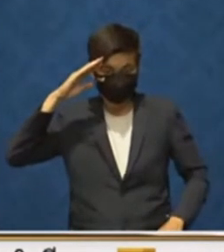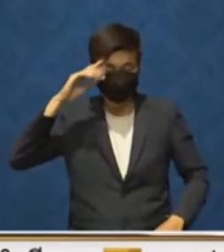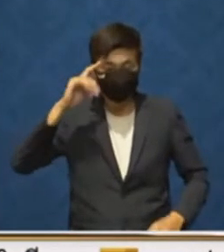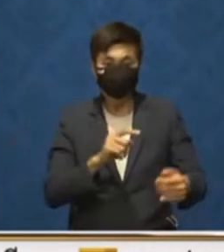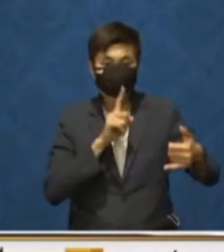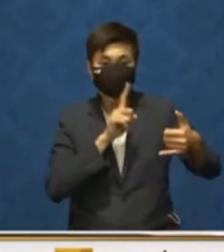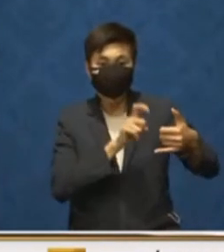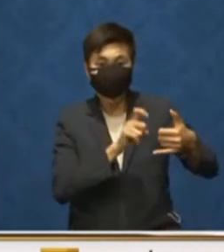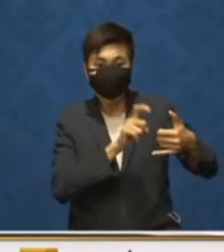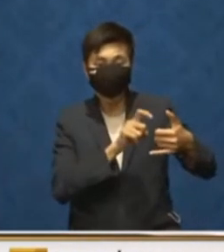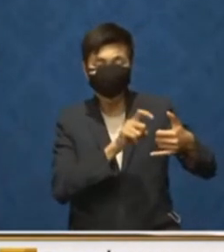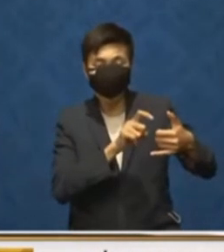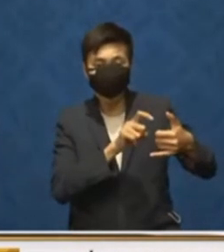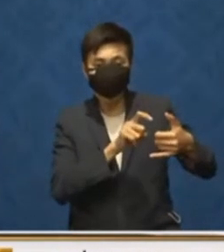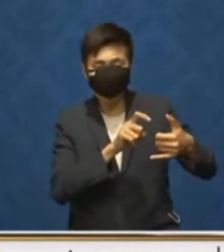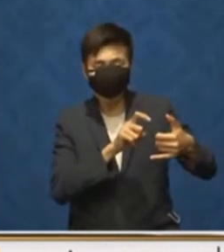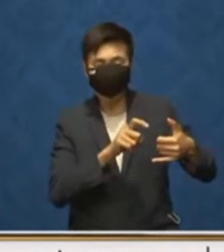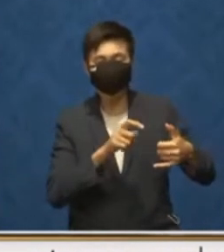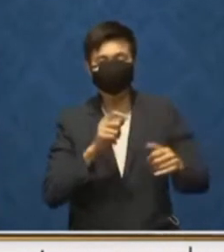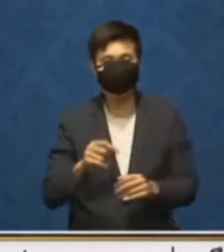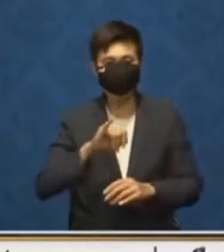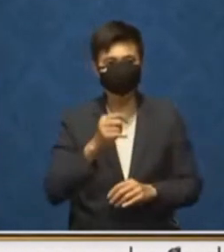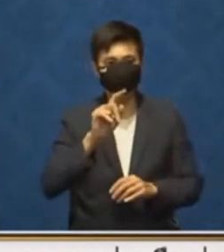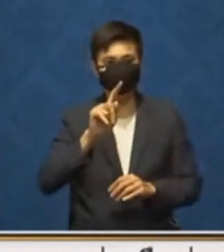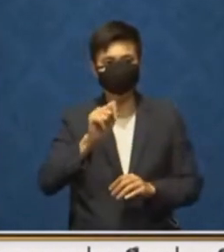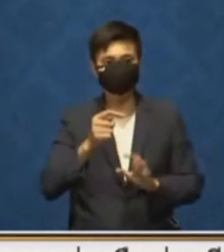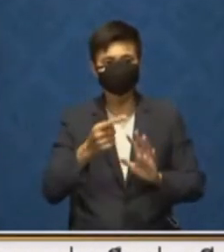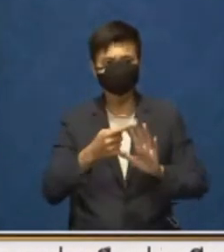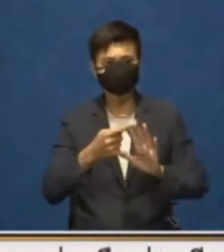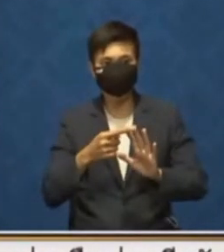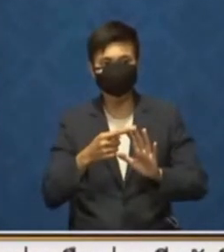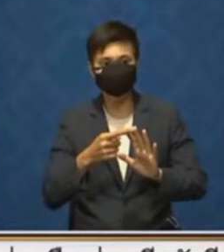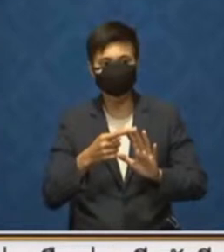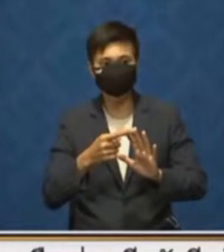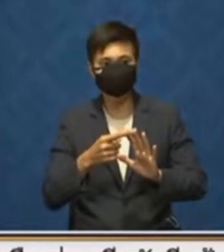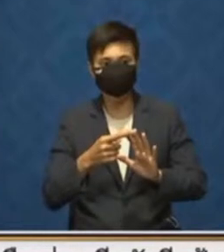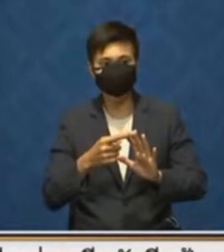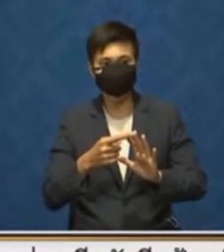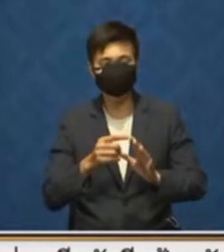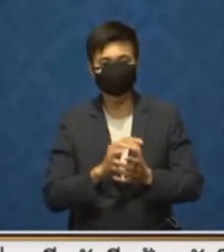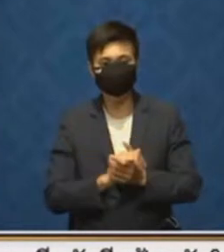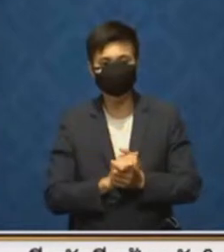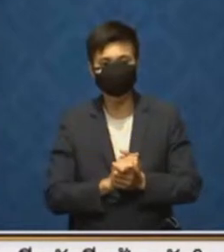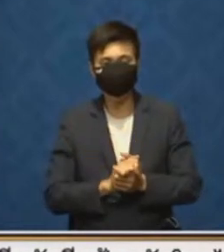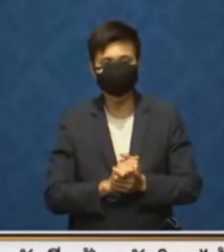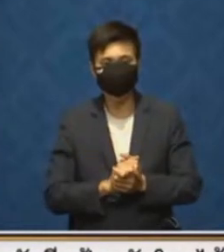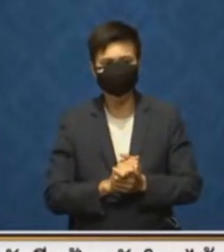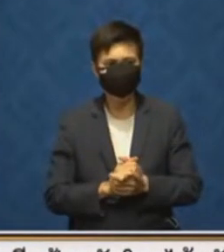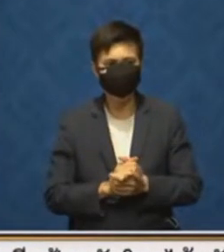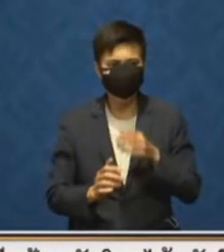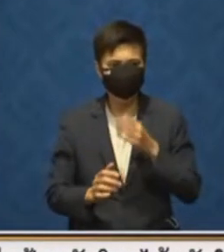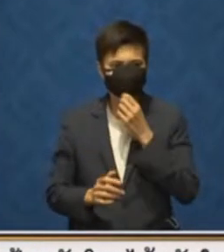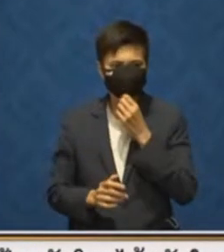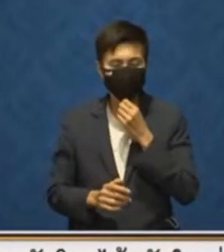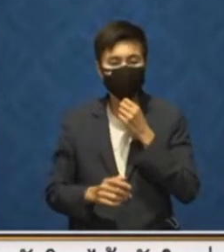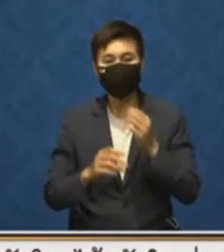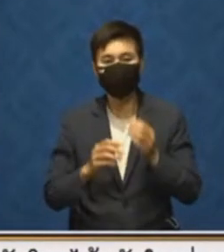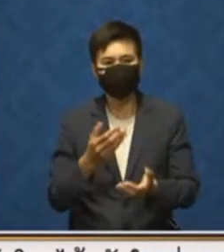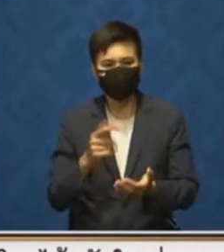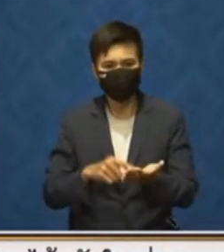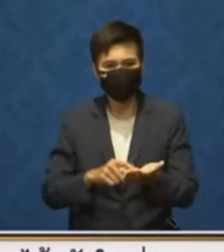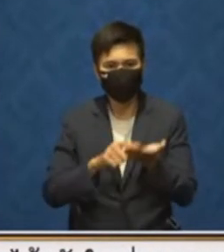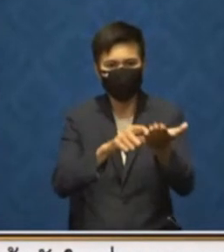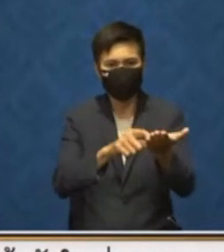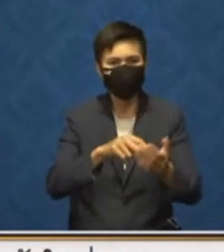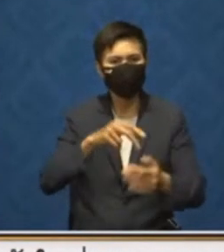รัฐมนตรีกระทรวงพัฒนาสังคมและความมั่นคงมนุษย์เนี่ยประธานครับจิรายุหอบเอกสารหลักฐานยื่นปปช.สอบปม